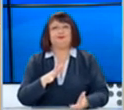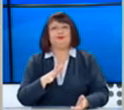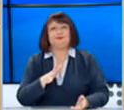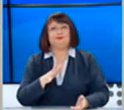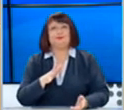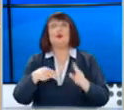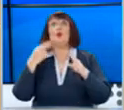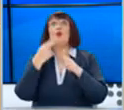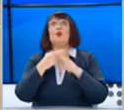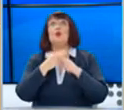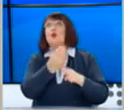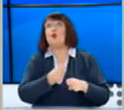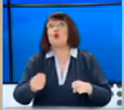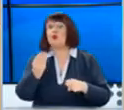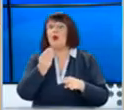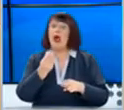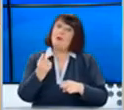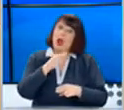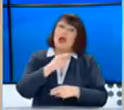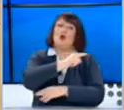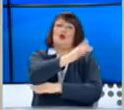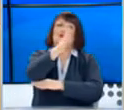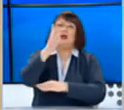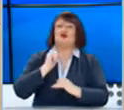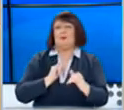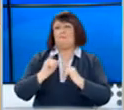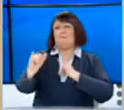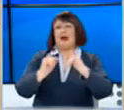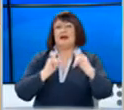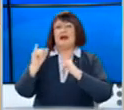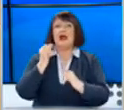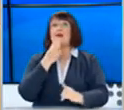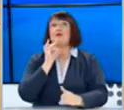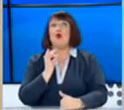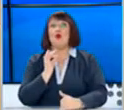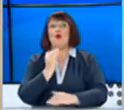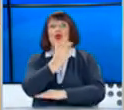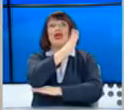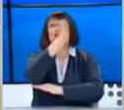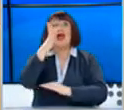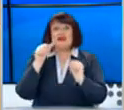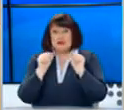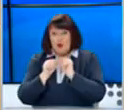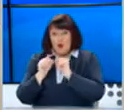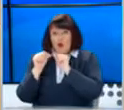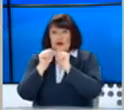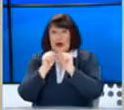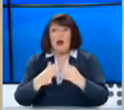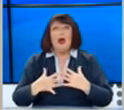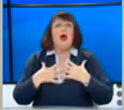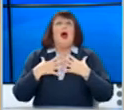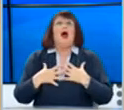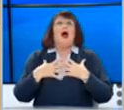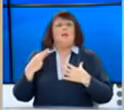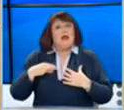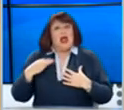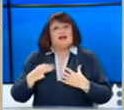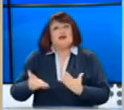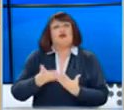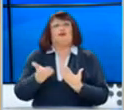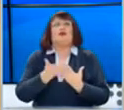μεγαλύτερη σημασία από ένα δάσος σε μια πιο απομακρυσμένη περιοχή, ακριβώς γιατί τα δάση αυτά αποτελούν οξυγόνο πρασίνου για